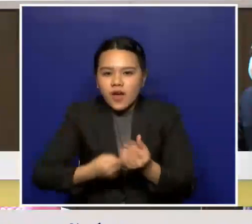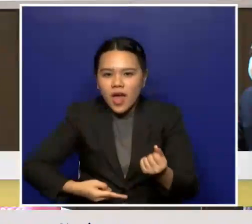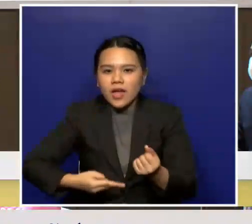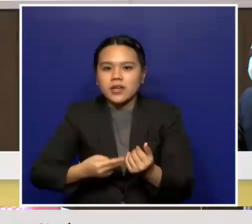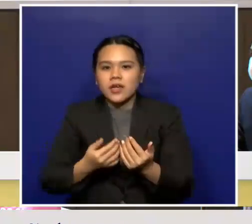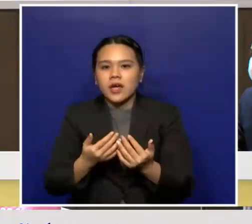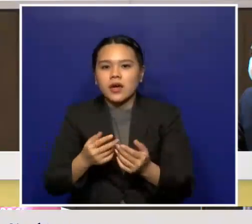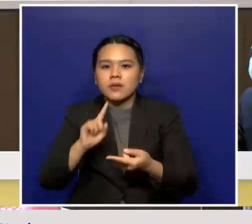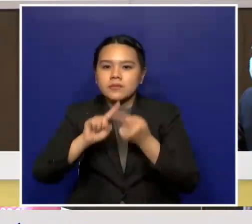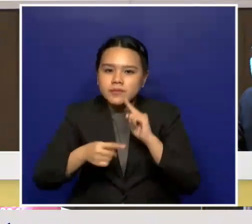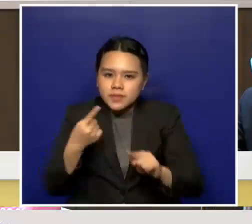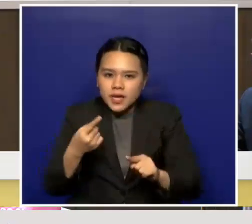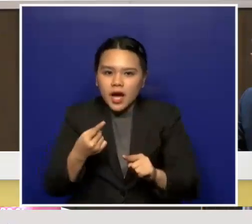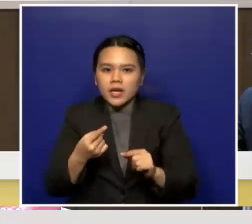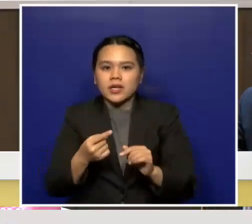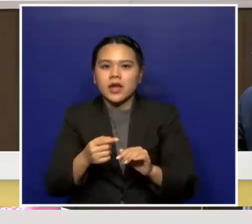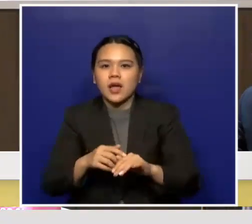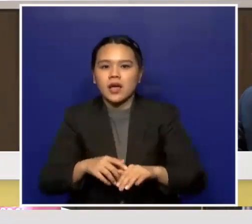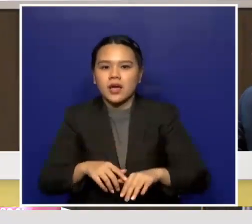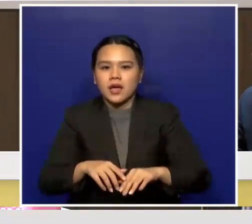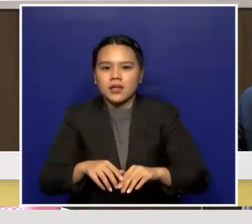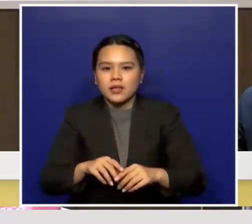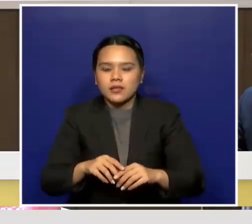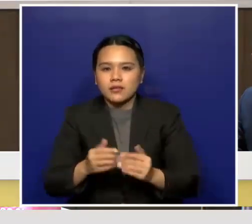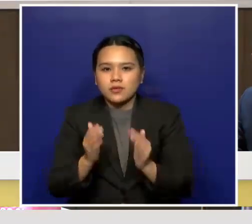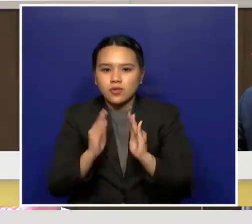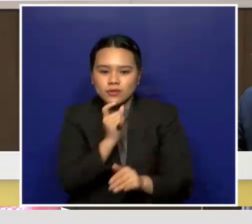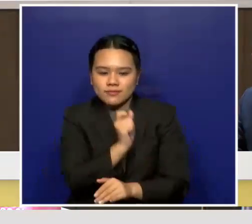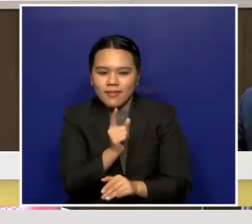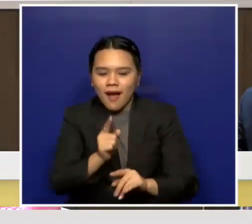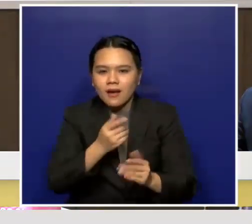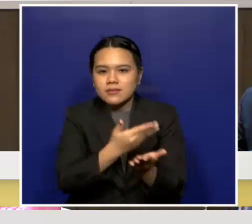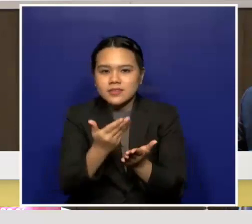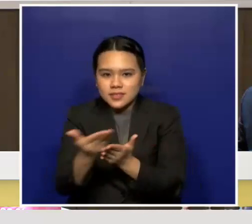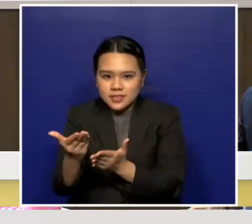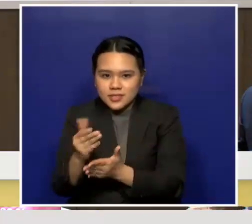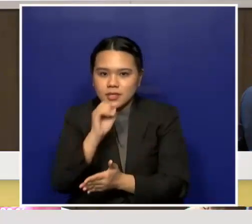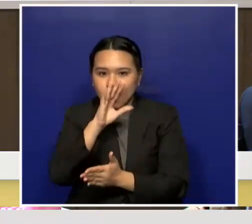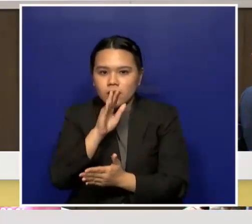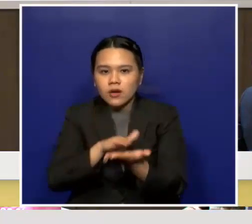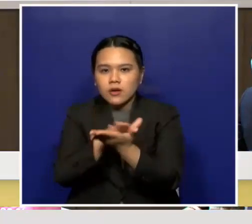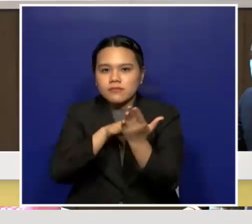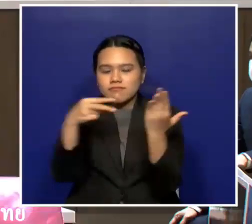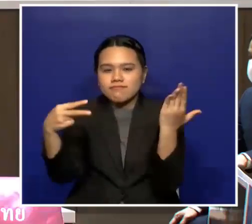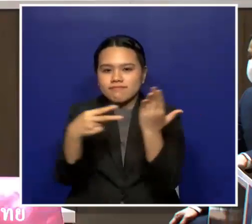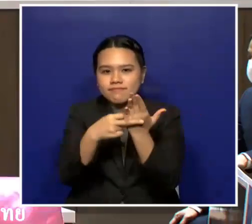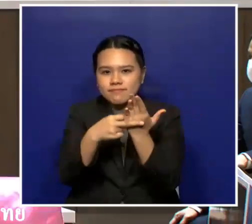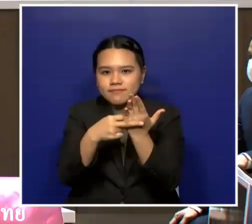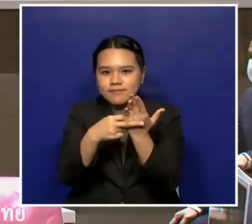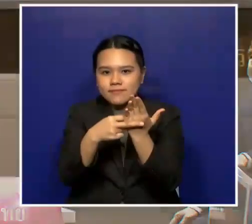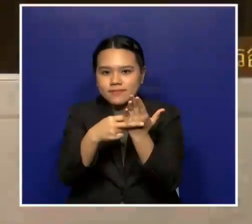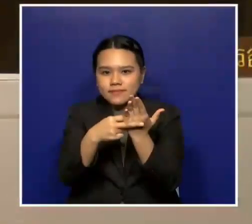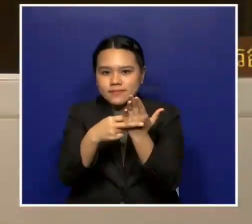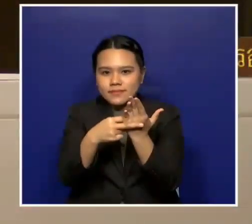และ ท่านสลานท่านสลานยุทธครับท่านสลานวุฒิครับขัดจังหวะนิดเดียวคือ